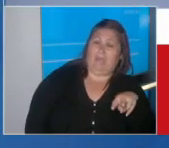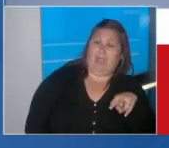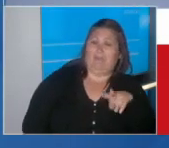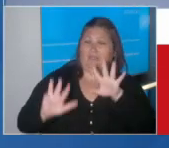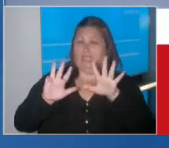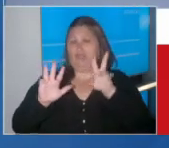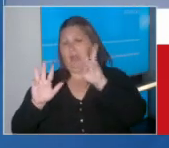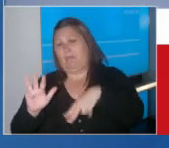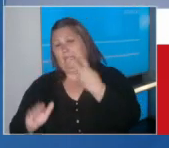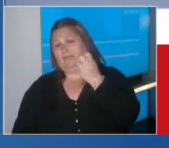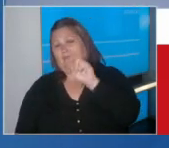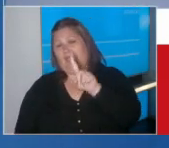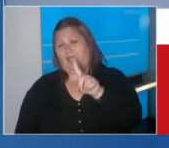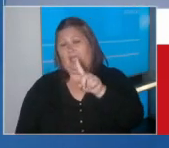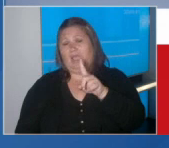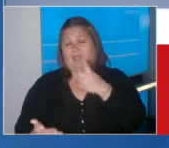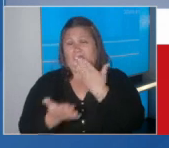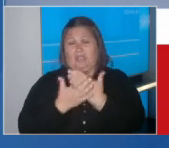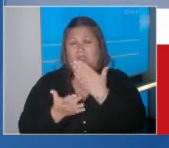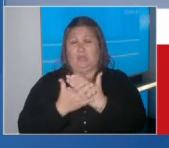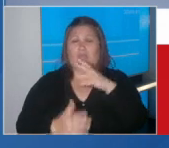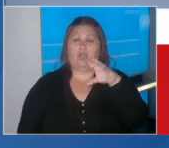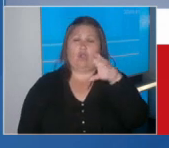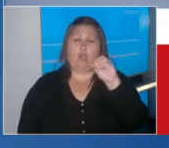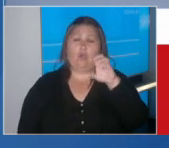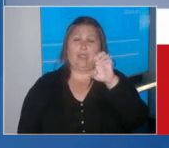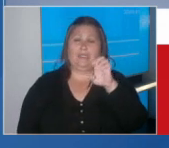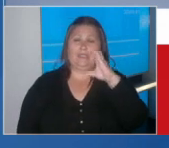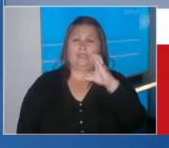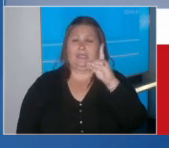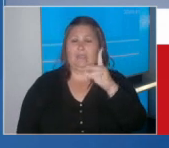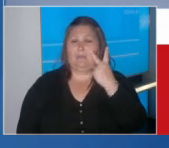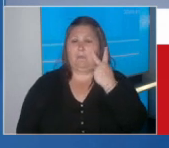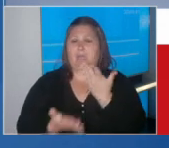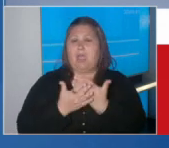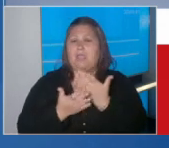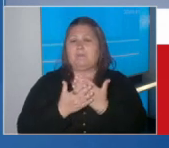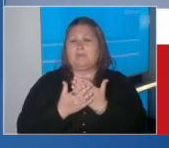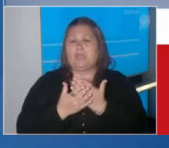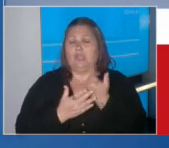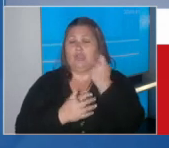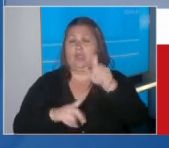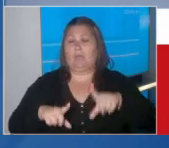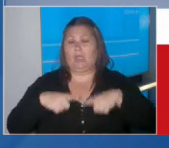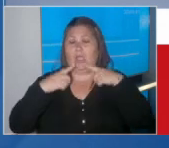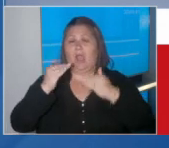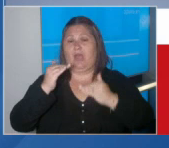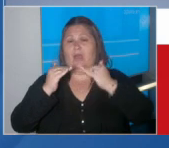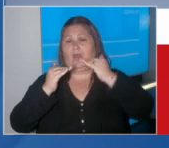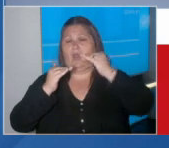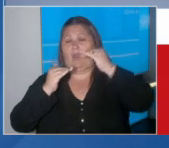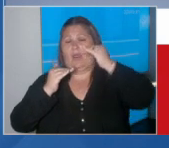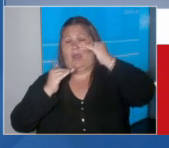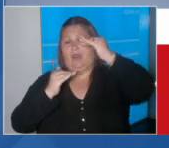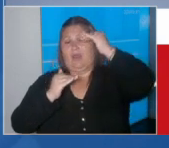ל-2021, נתוני ה-OECD, כמובן שיש מיליון מדדים, אבל הנתונים באופן כללי מראים שיוקר המחיה בישראל עלה ועלה,